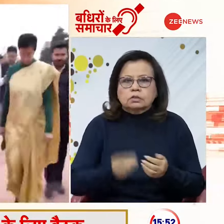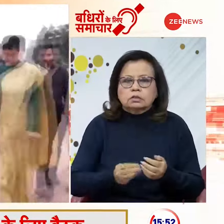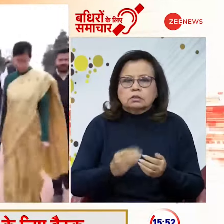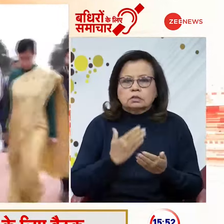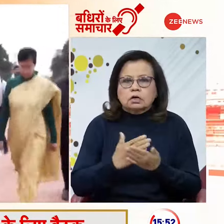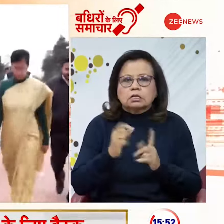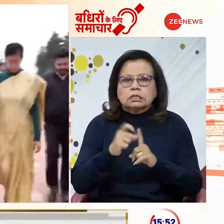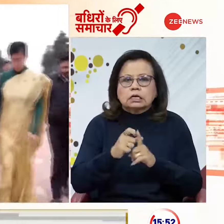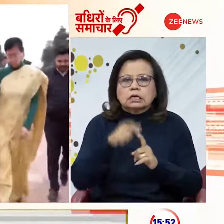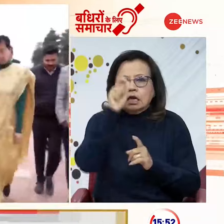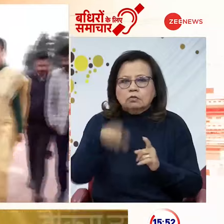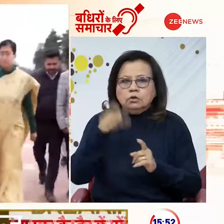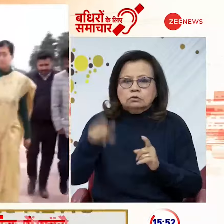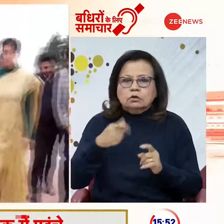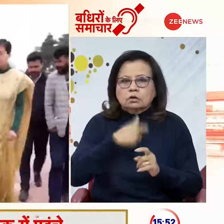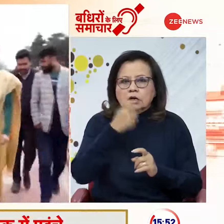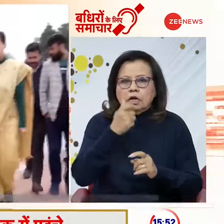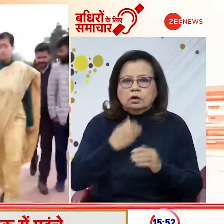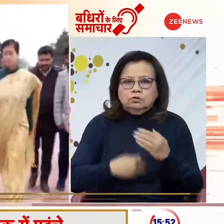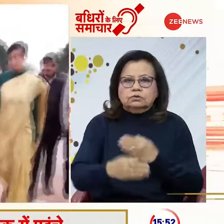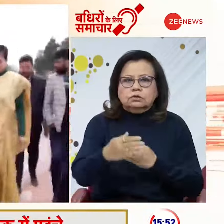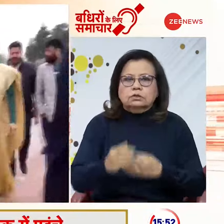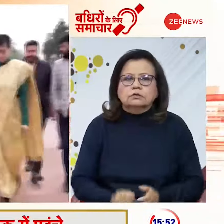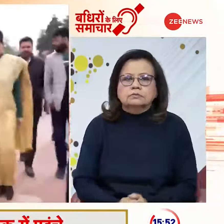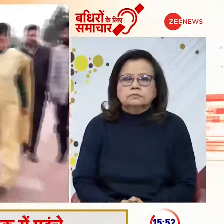शाम तक दिल्ली के उमिदवारों का एलान हो सकता है